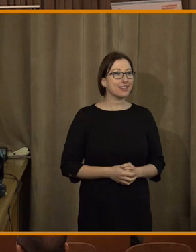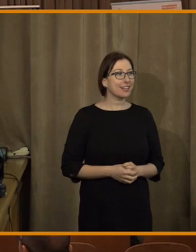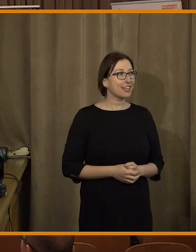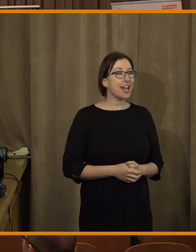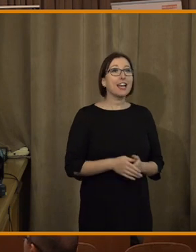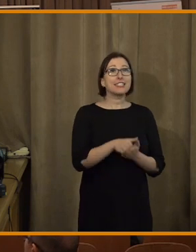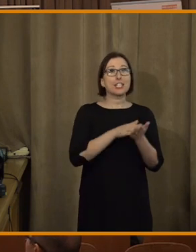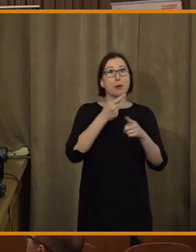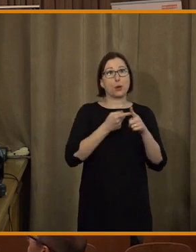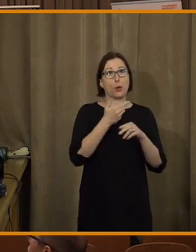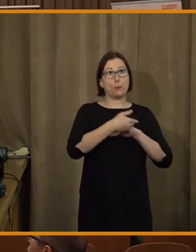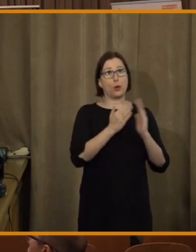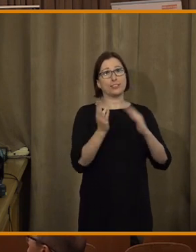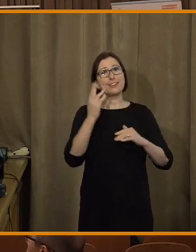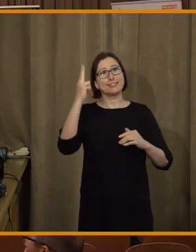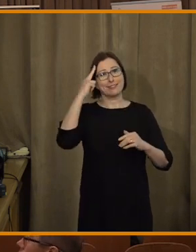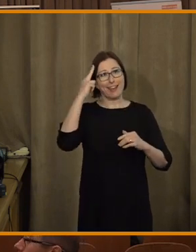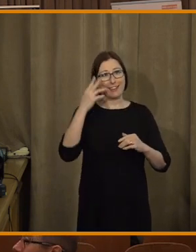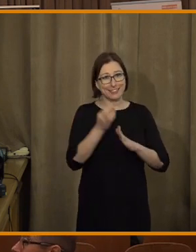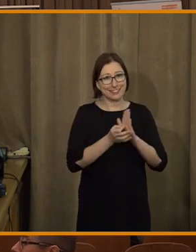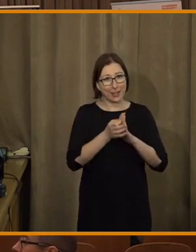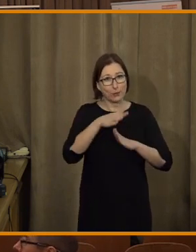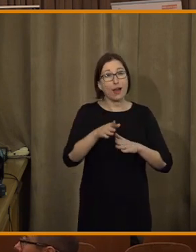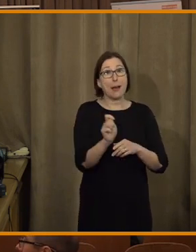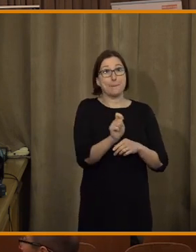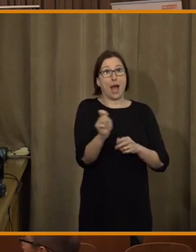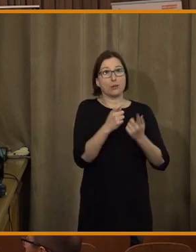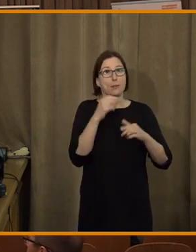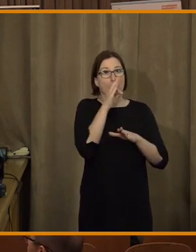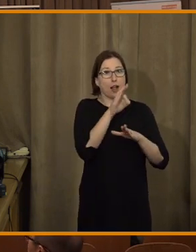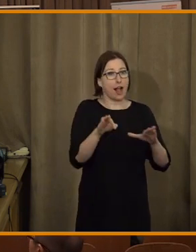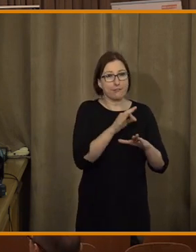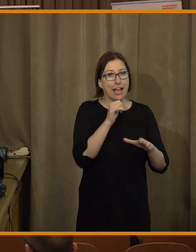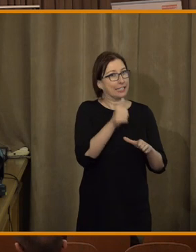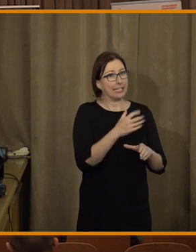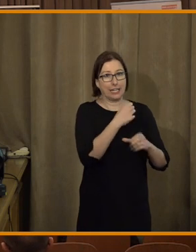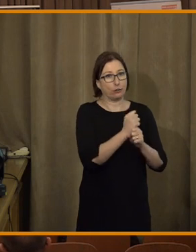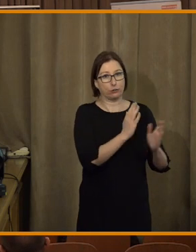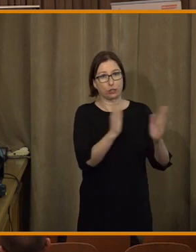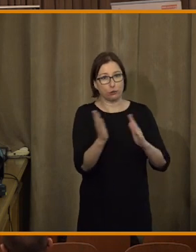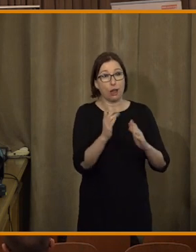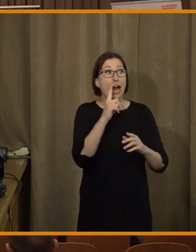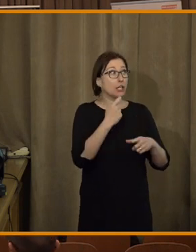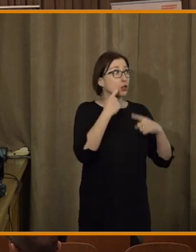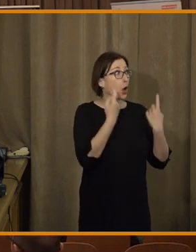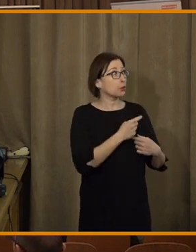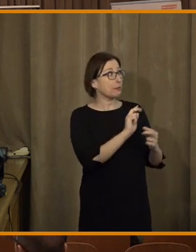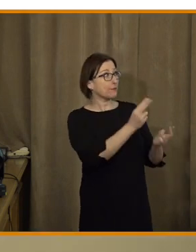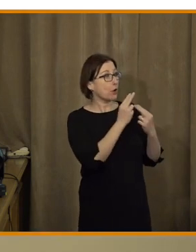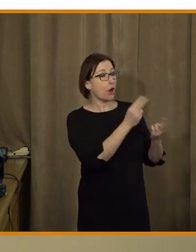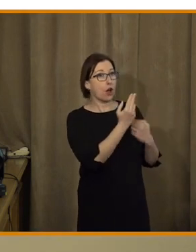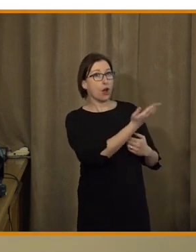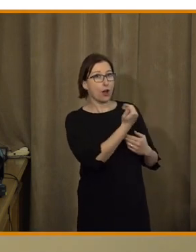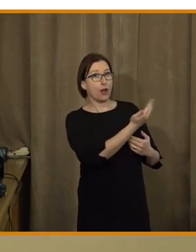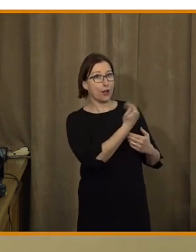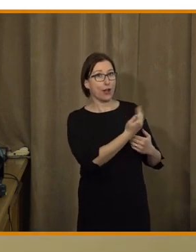Začínáme trochu později, protože víte, jak to bývá, když je pauza na kávu, nikdy se nedodržuje. My se ale zkoušíme přizvat